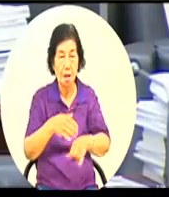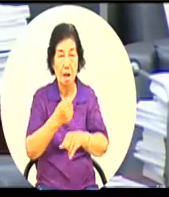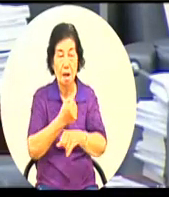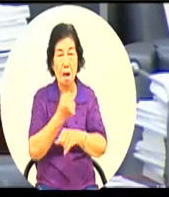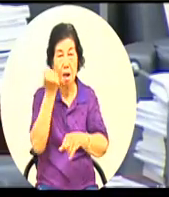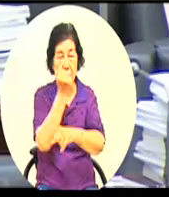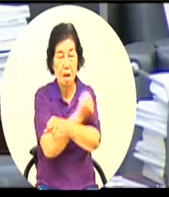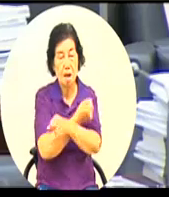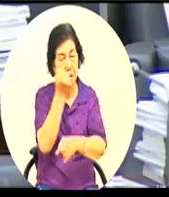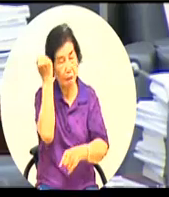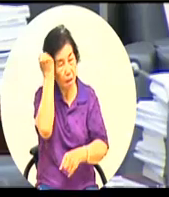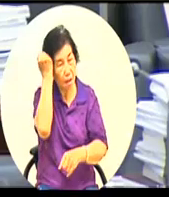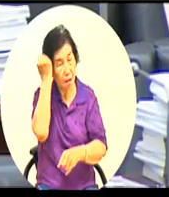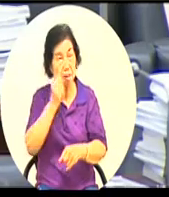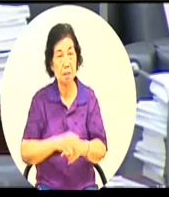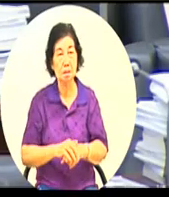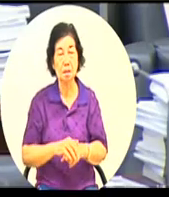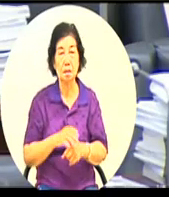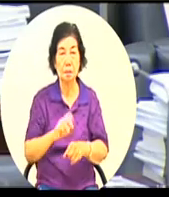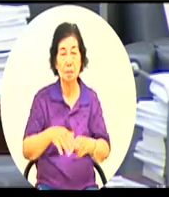啊，敢有需要呢？